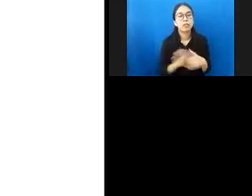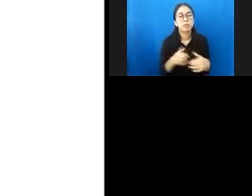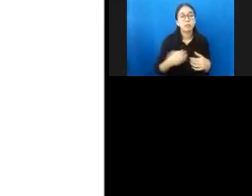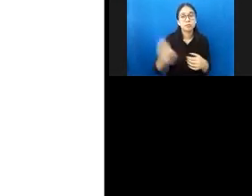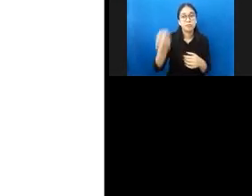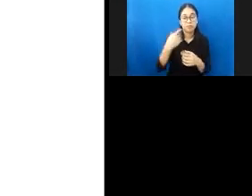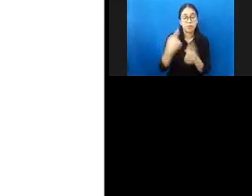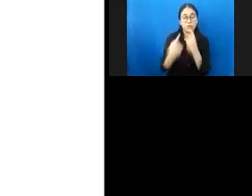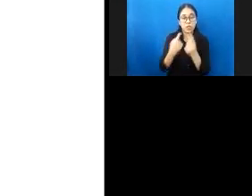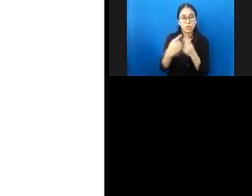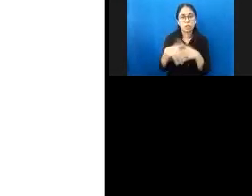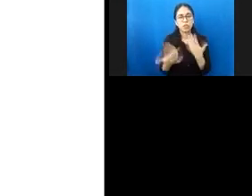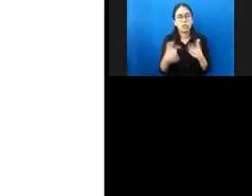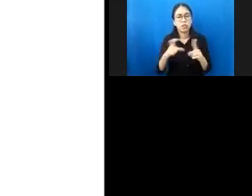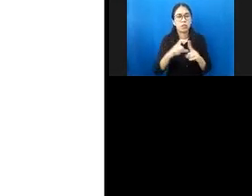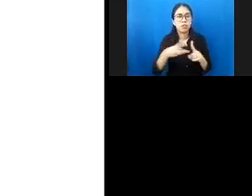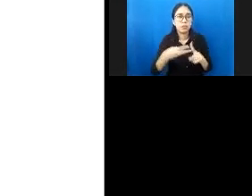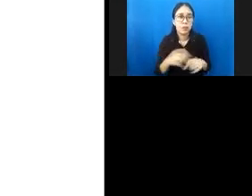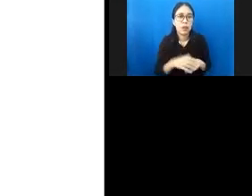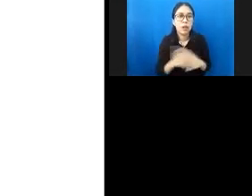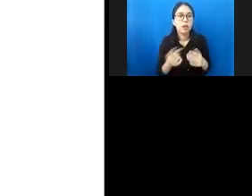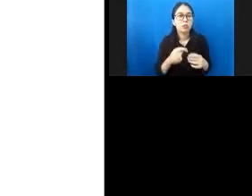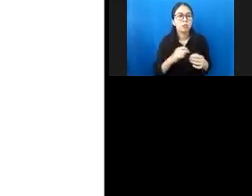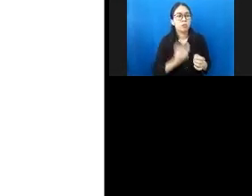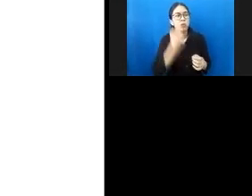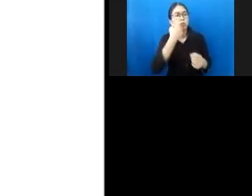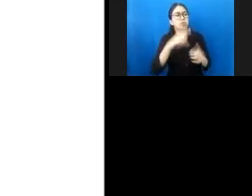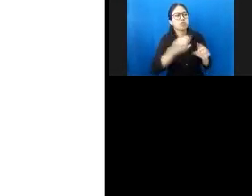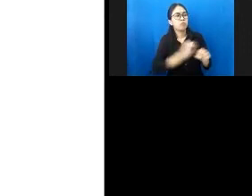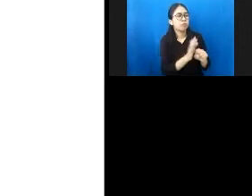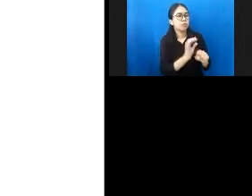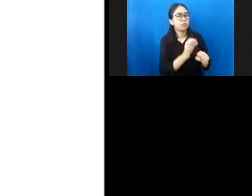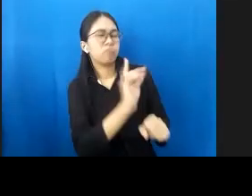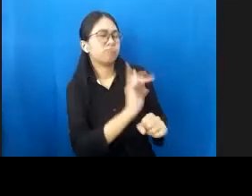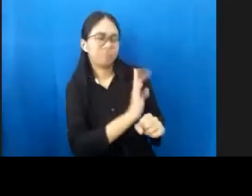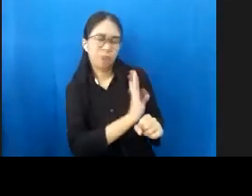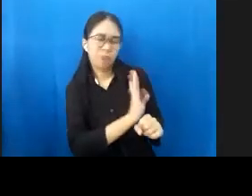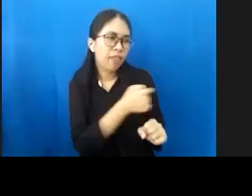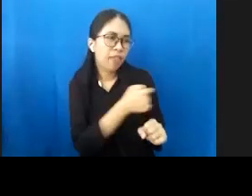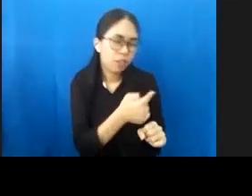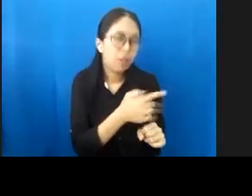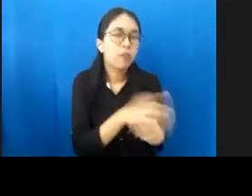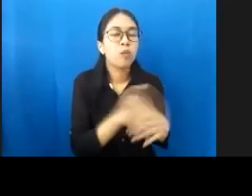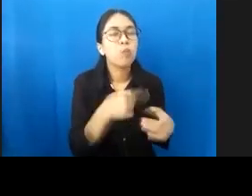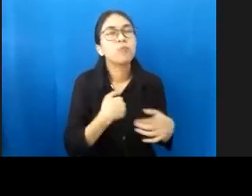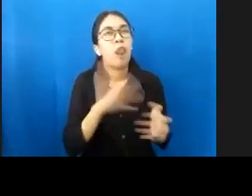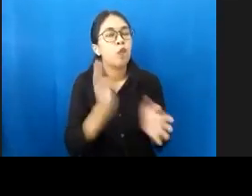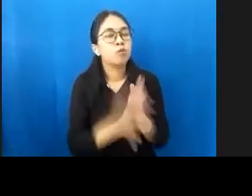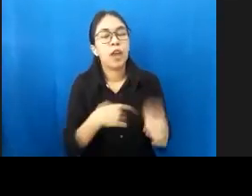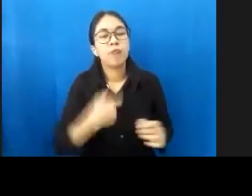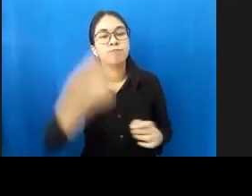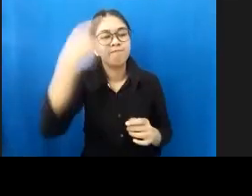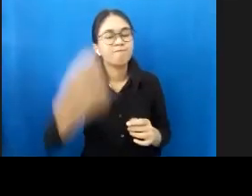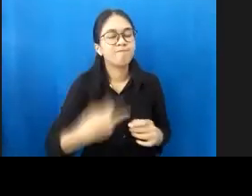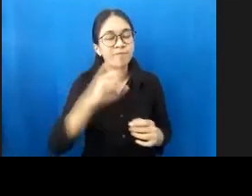dengan demam mungkin DBD, ya, dengan screening COVID ternyata tidak mengarah ke sana. Kemudian dari saya lakukan pemeriksaan fisik,